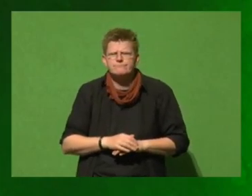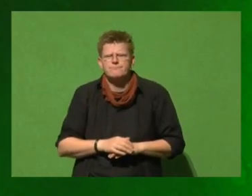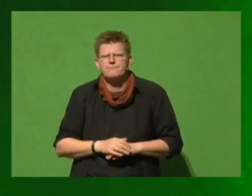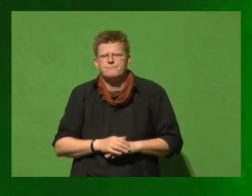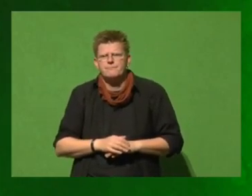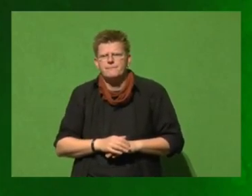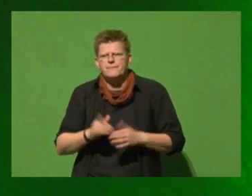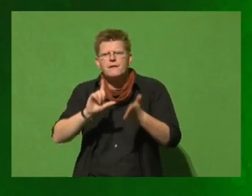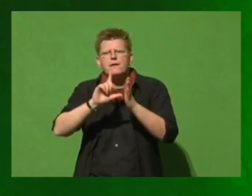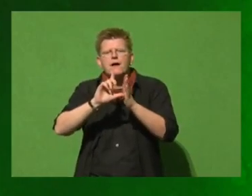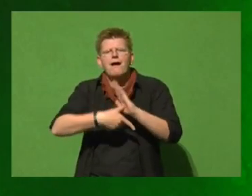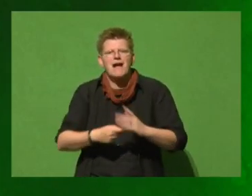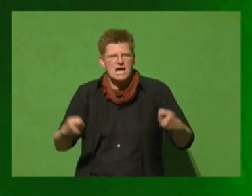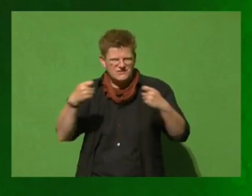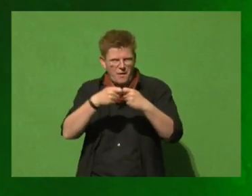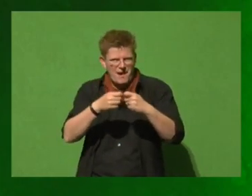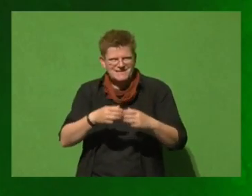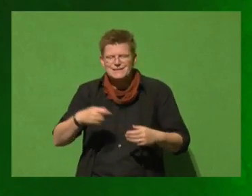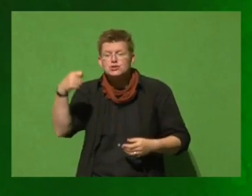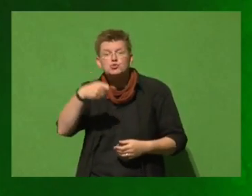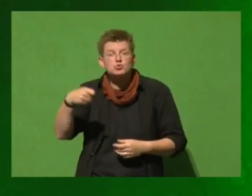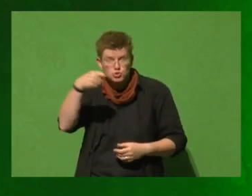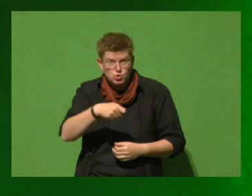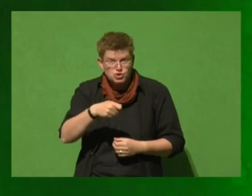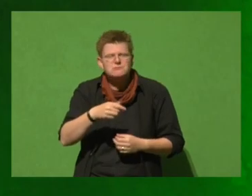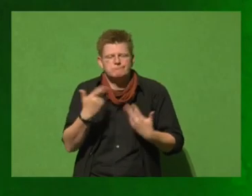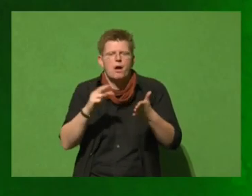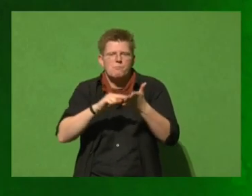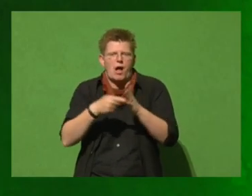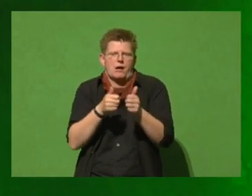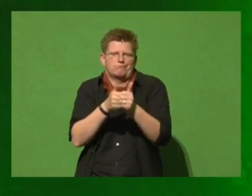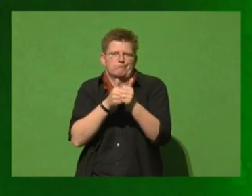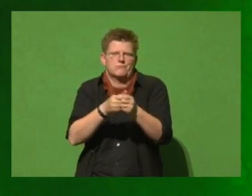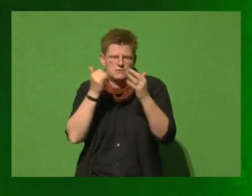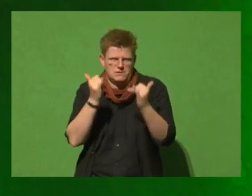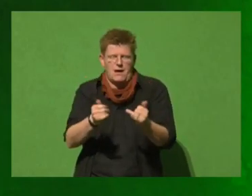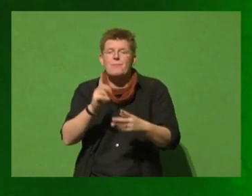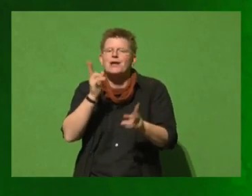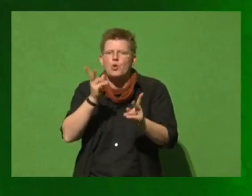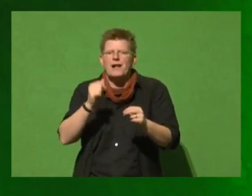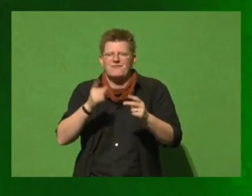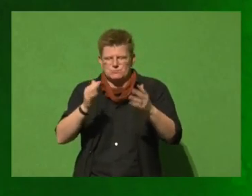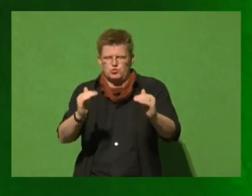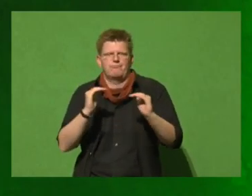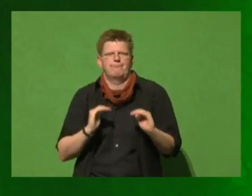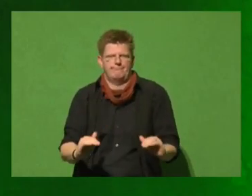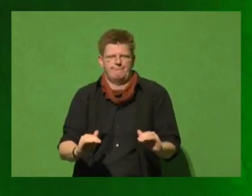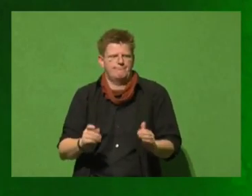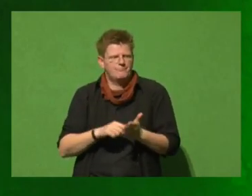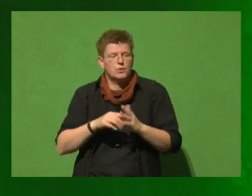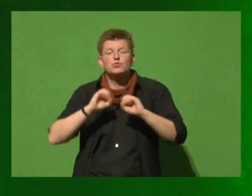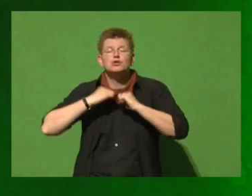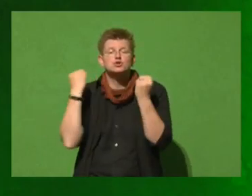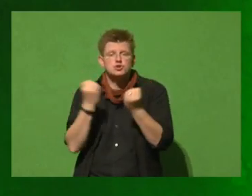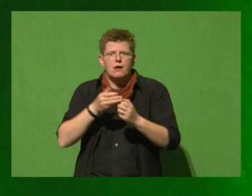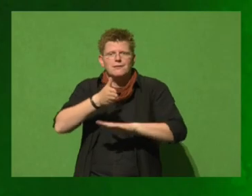Kreisverbände, da schütten wir zwar alles so aus, wie wir geplant haben, aber eigentlich müsste das reduziert sein, weil die staatliche Teilfinanzierung nach